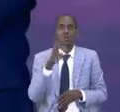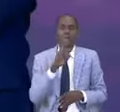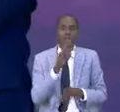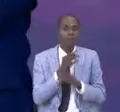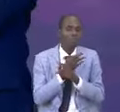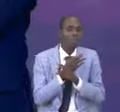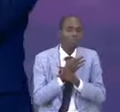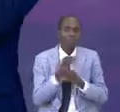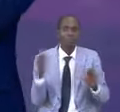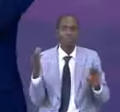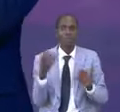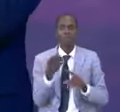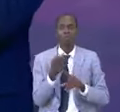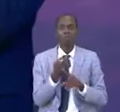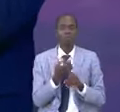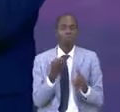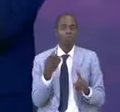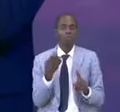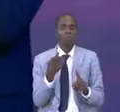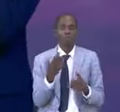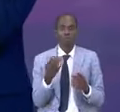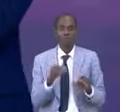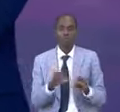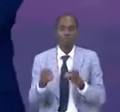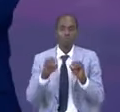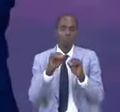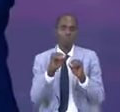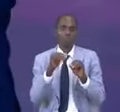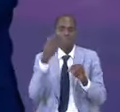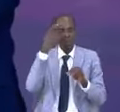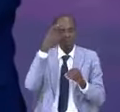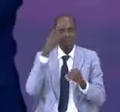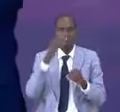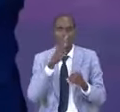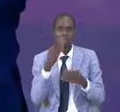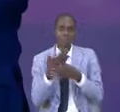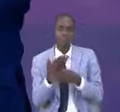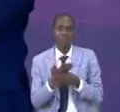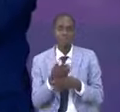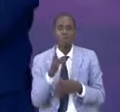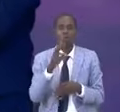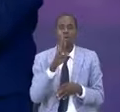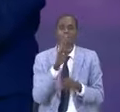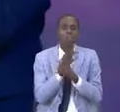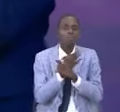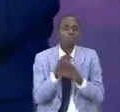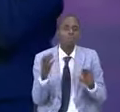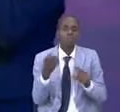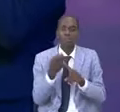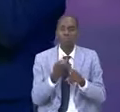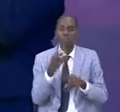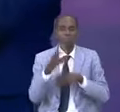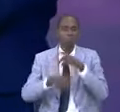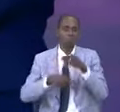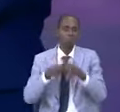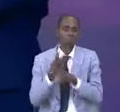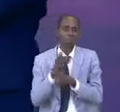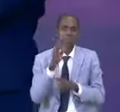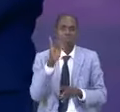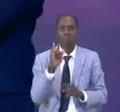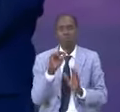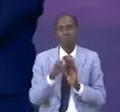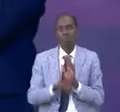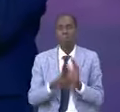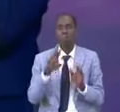car tous ceux dont la tension focalisée sur le ciel ils sont libres de la modalité ils sont libres